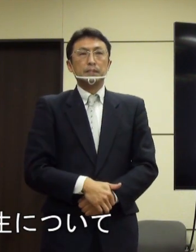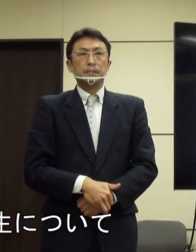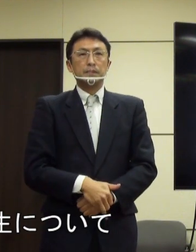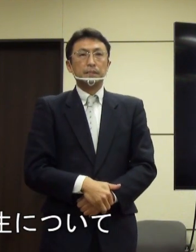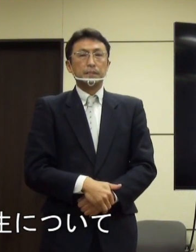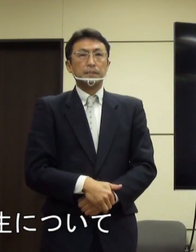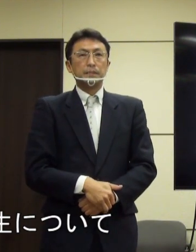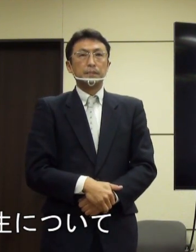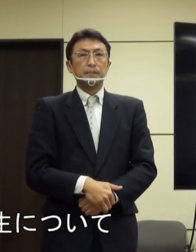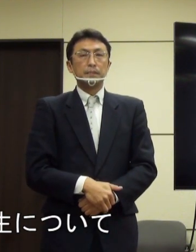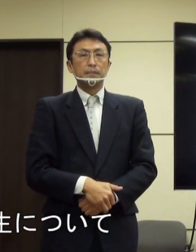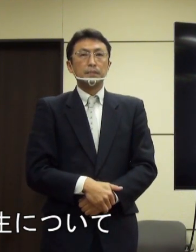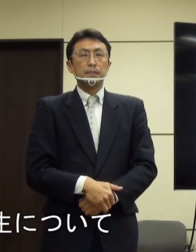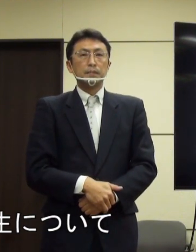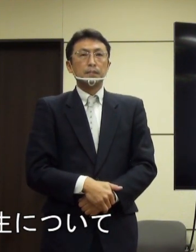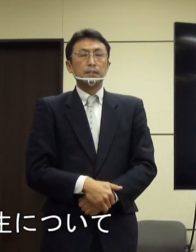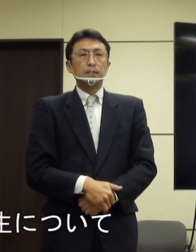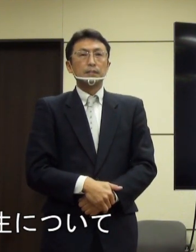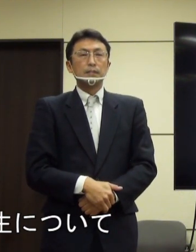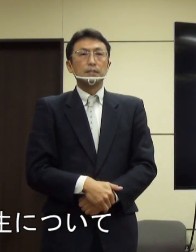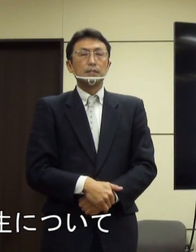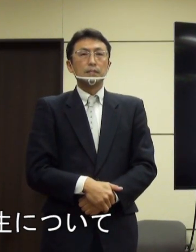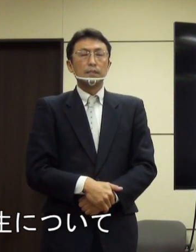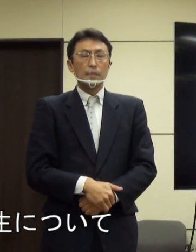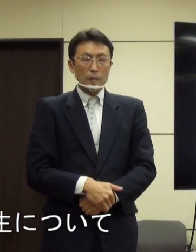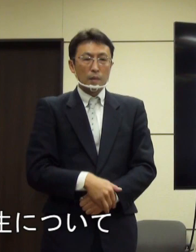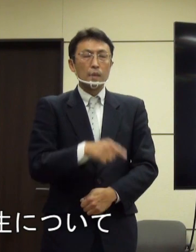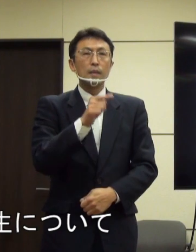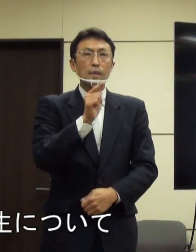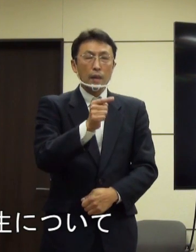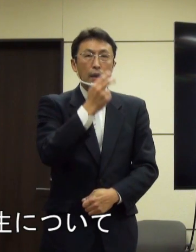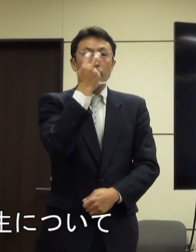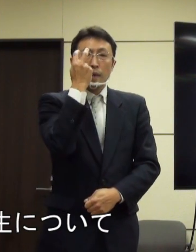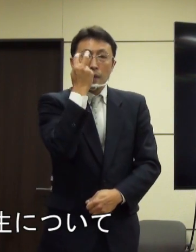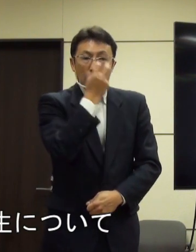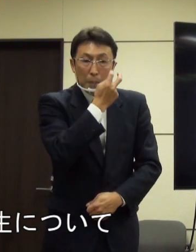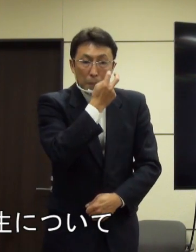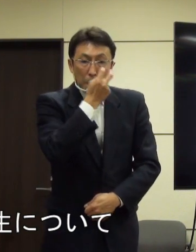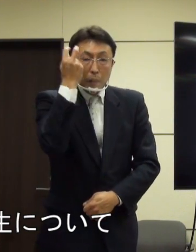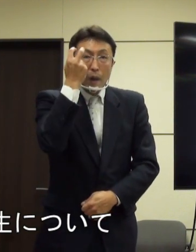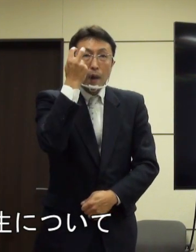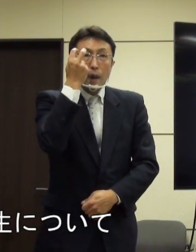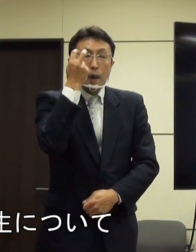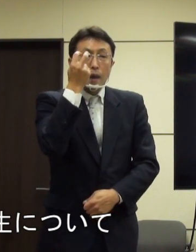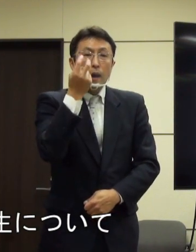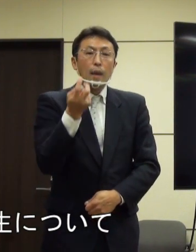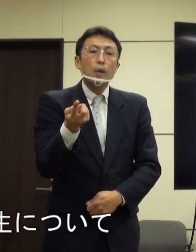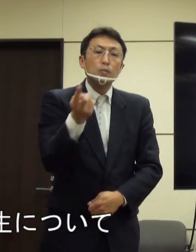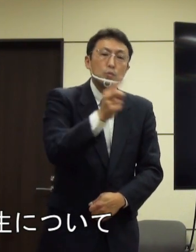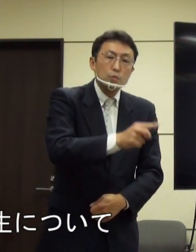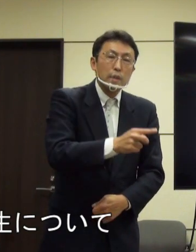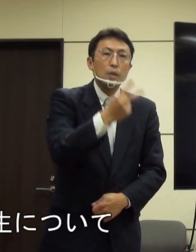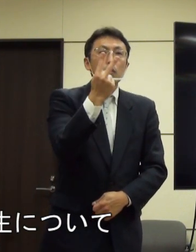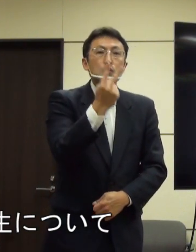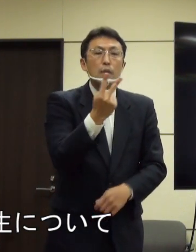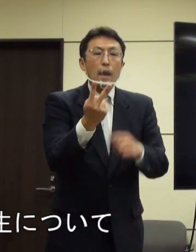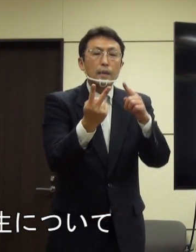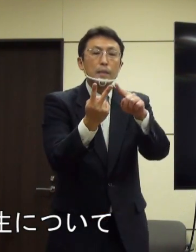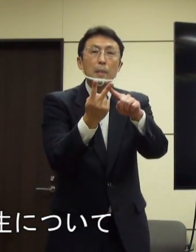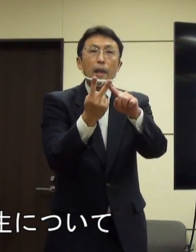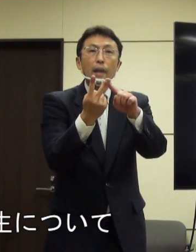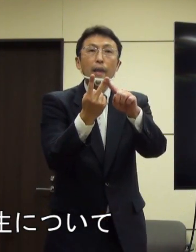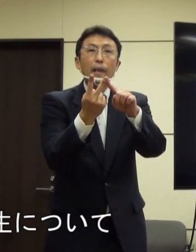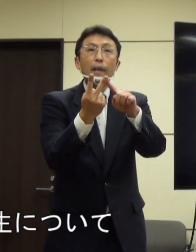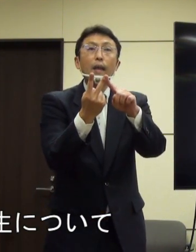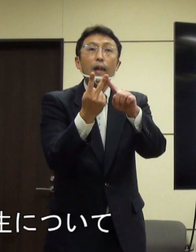こうしたあーあのう妖精の確認を受けてですねこの2人目の方が自分も表情があるということで